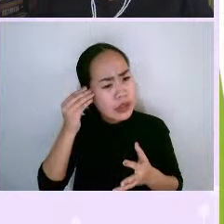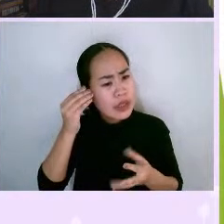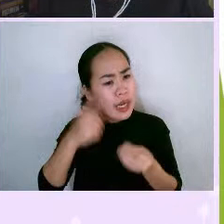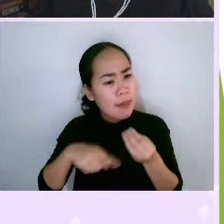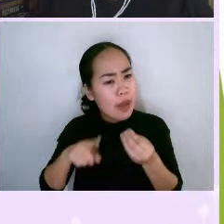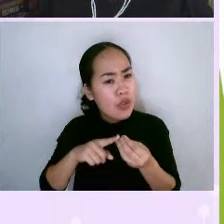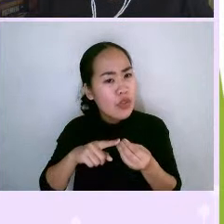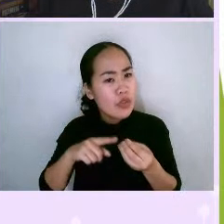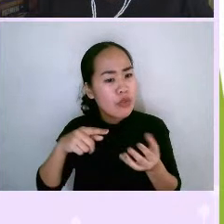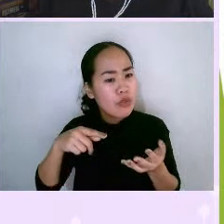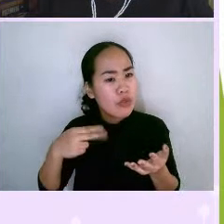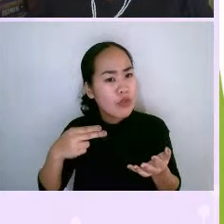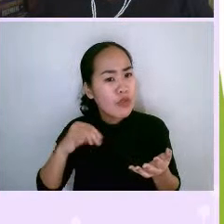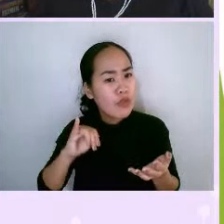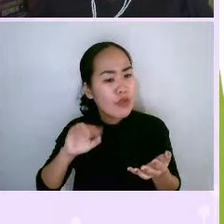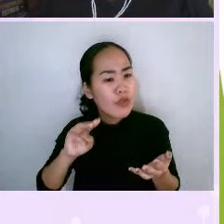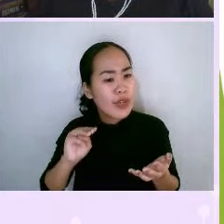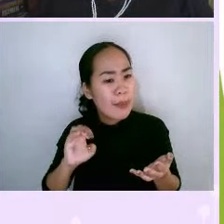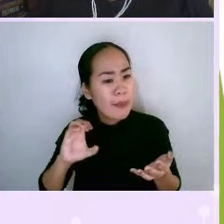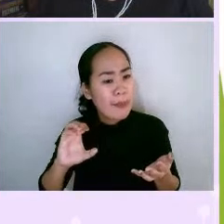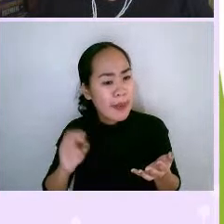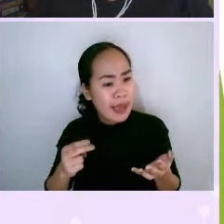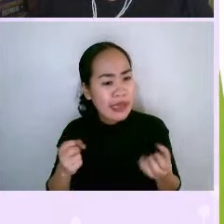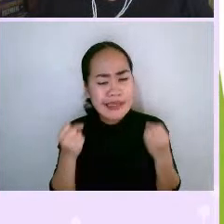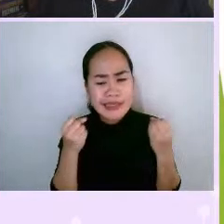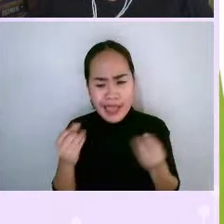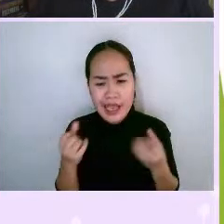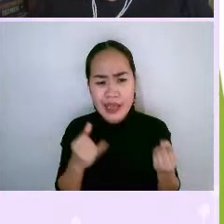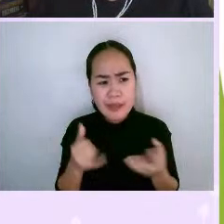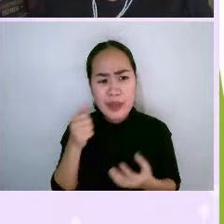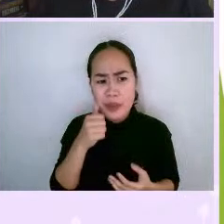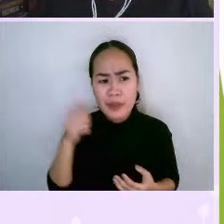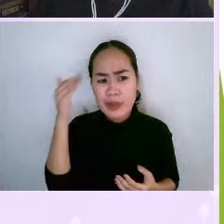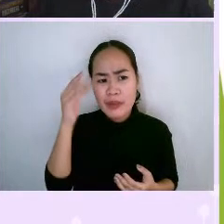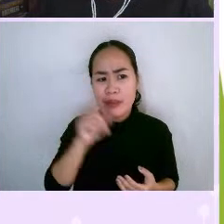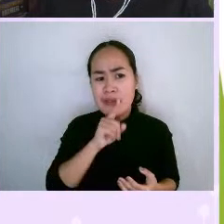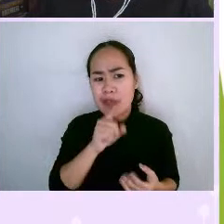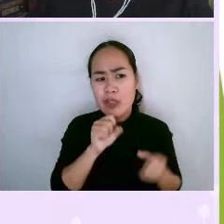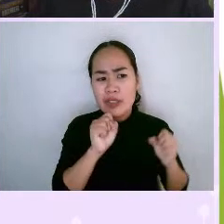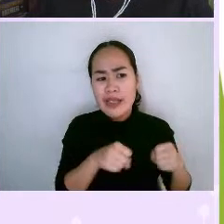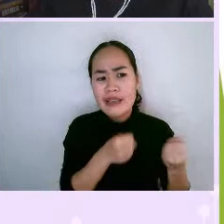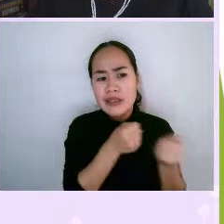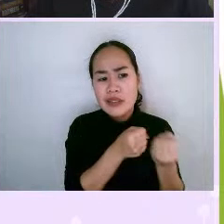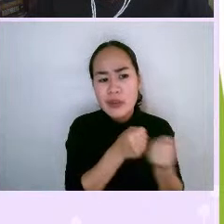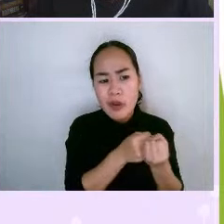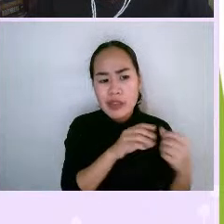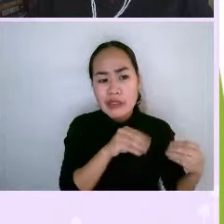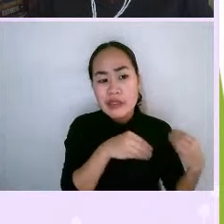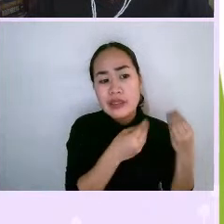na marami pala tayong mga kababaihan na natutulungan